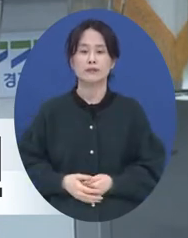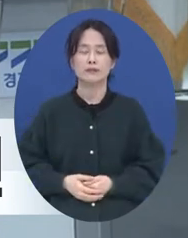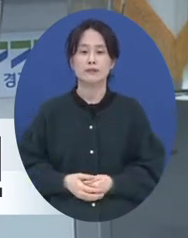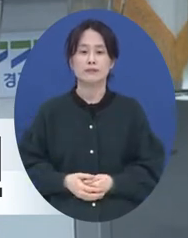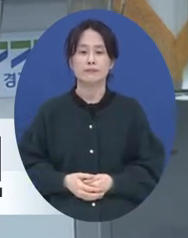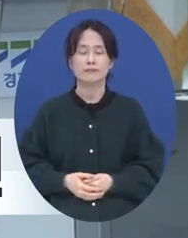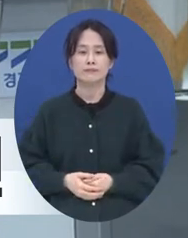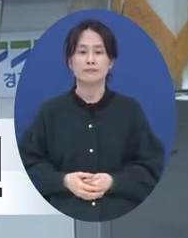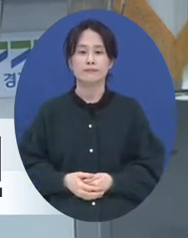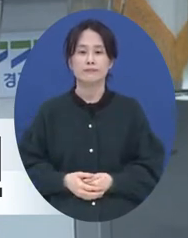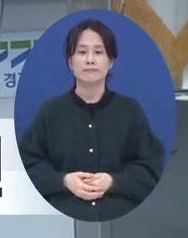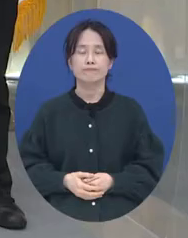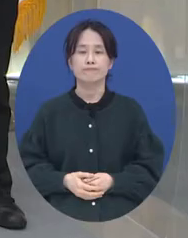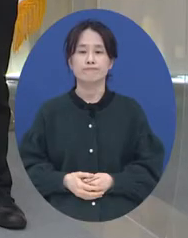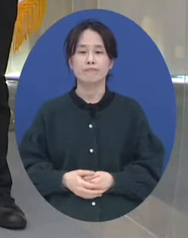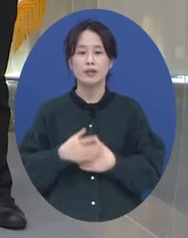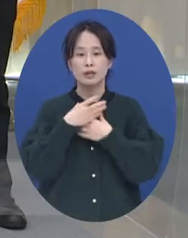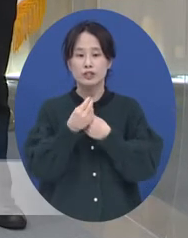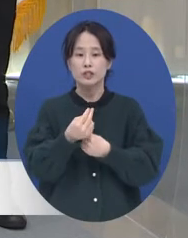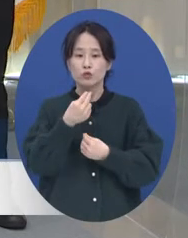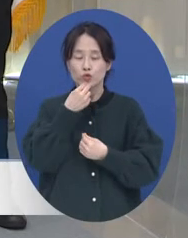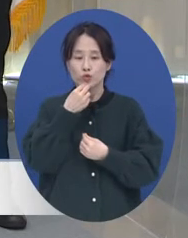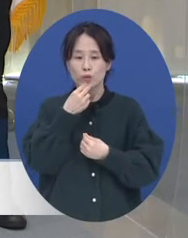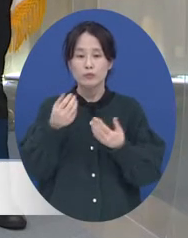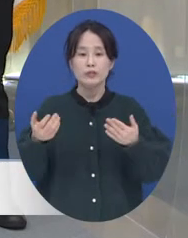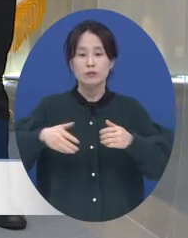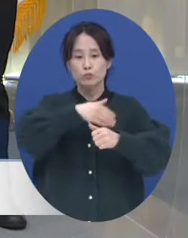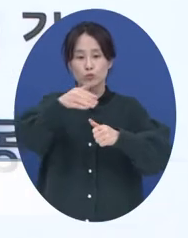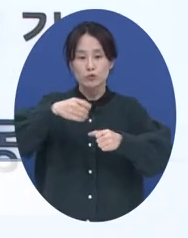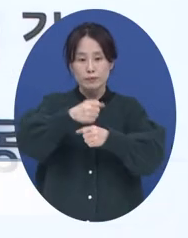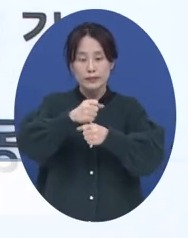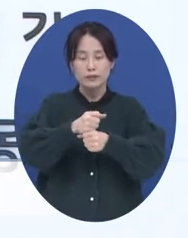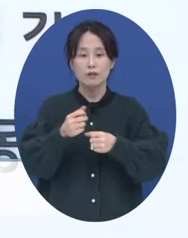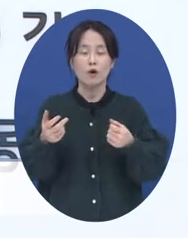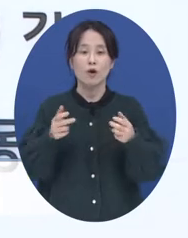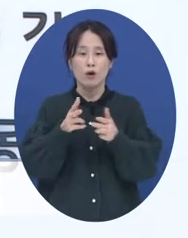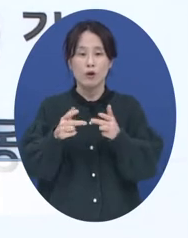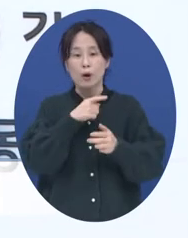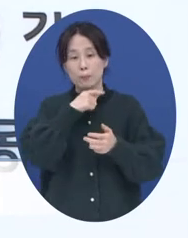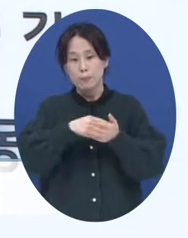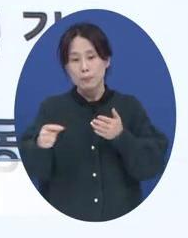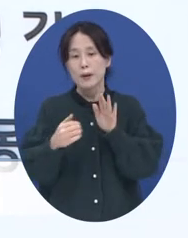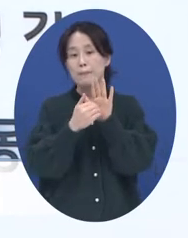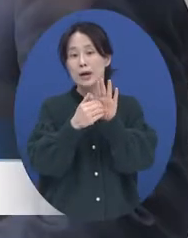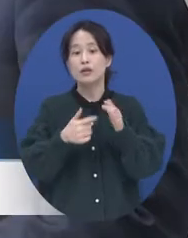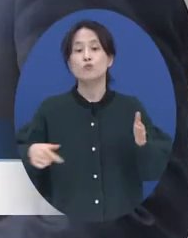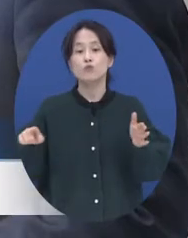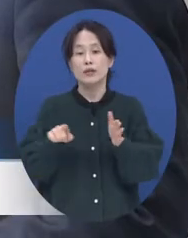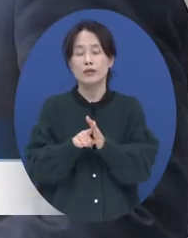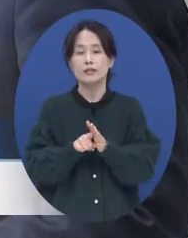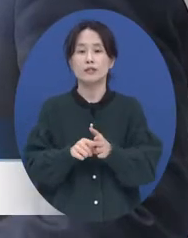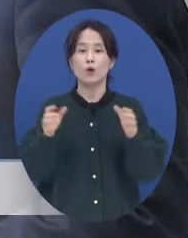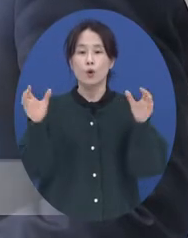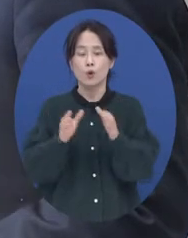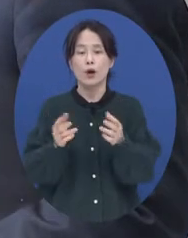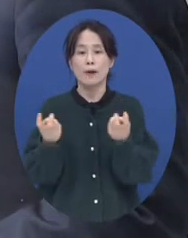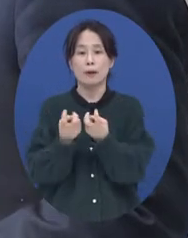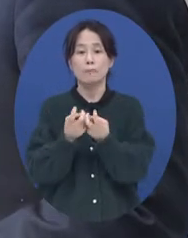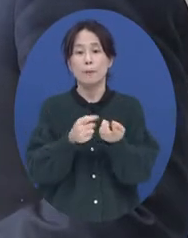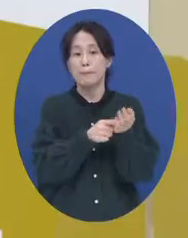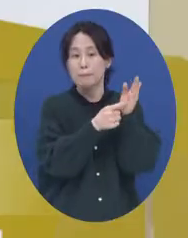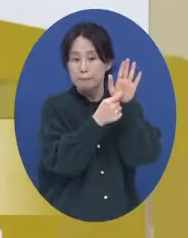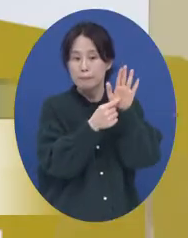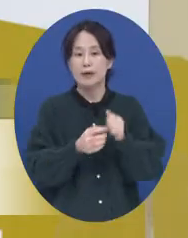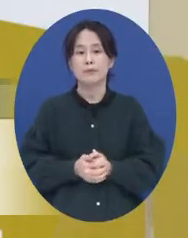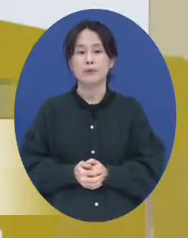기자의 보도입니다 안전한 노동환경을 만들어 산업재해를 줄이기 위해 경기도가 종합대책을 내놨습니다